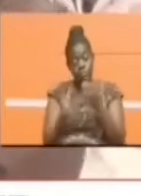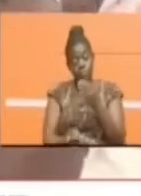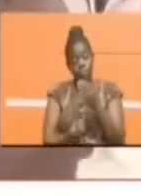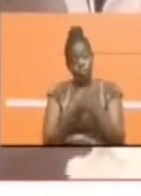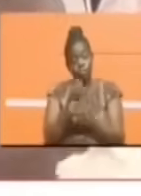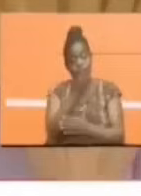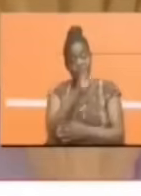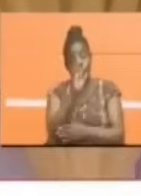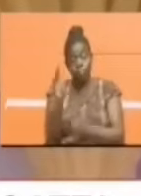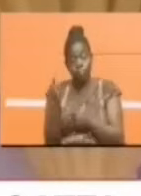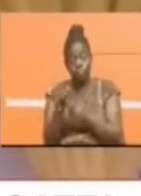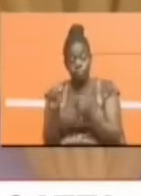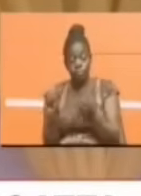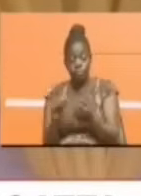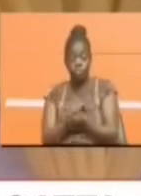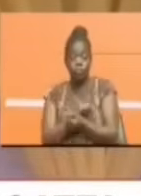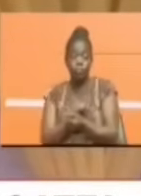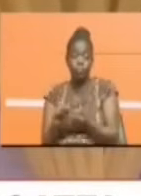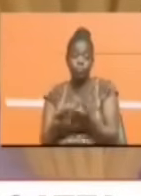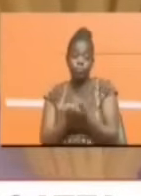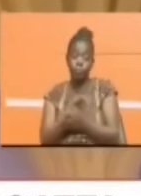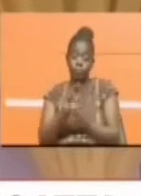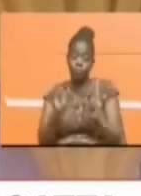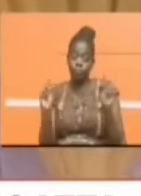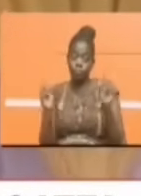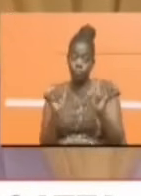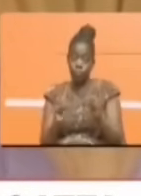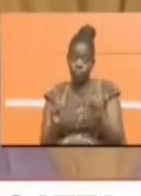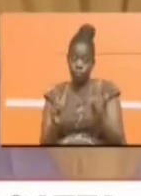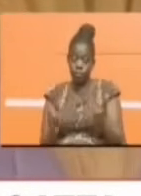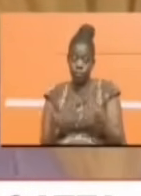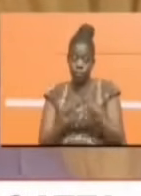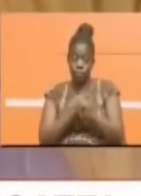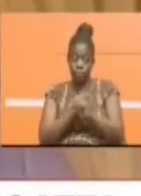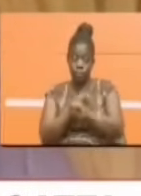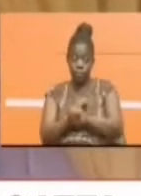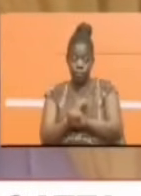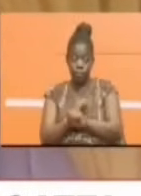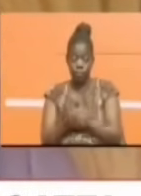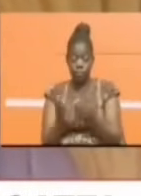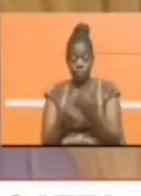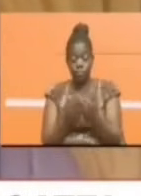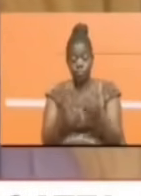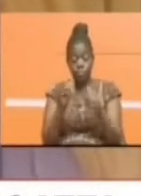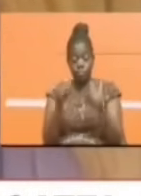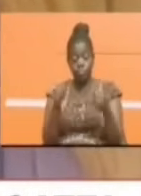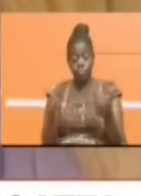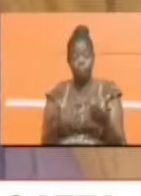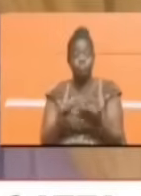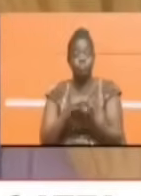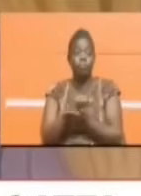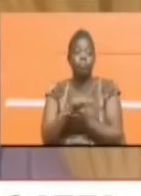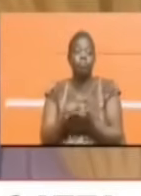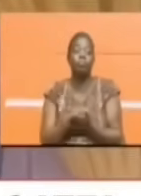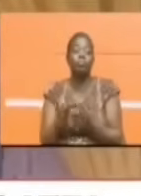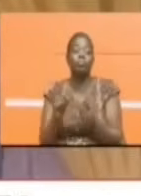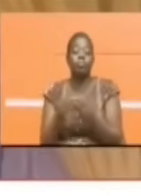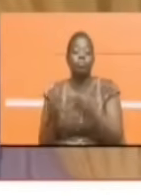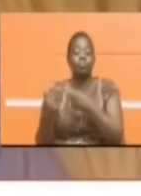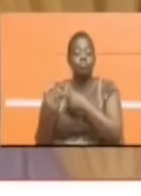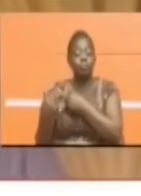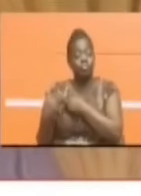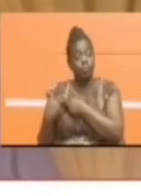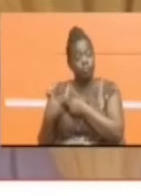n'obutono na ntobazi. Okukuuma n'okulabirira obulungi obutonde nabwo